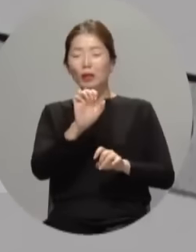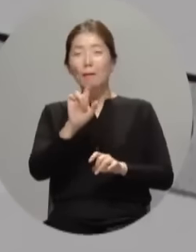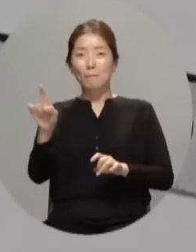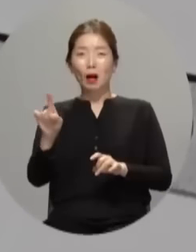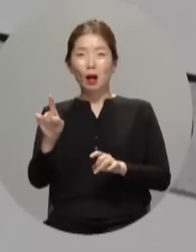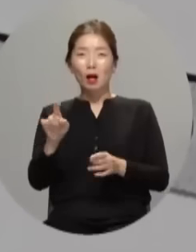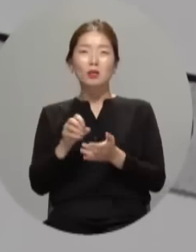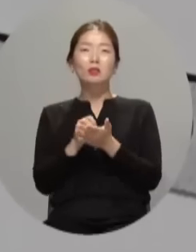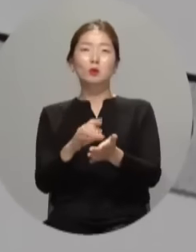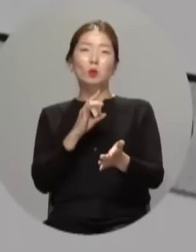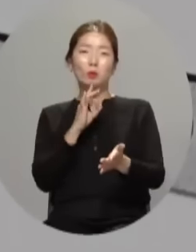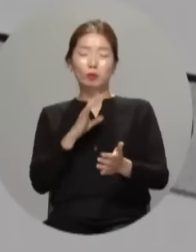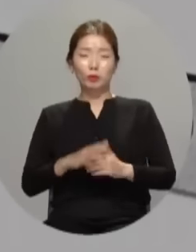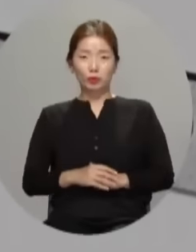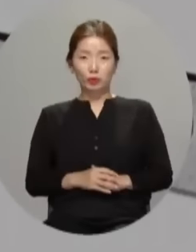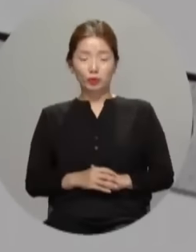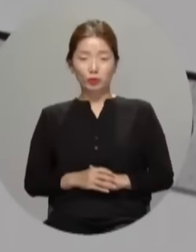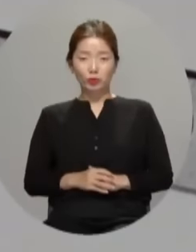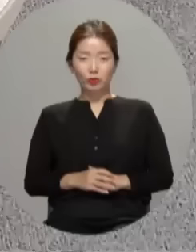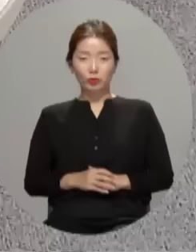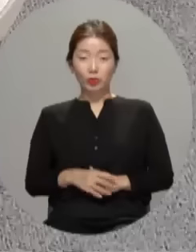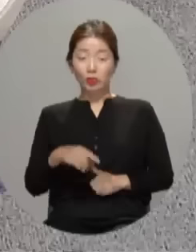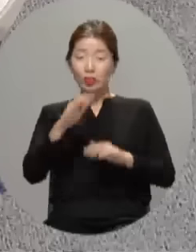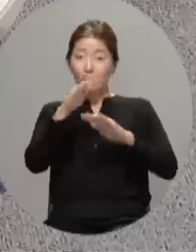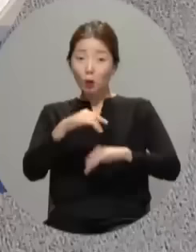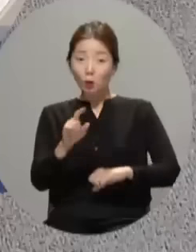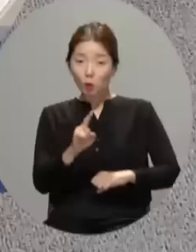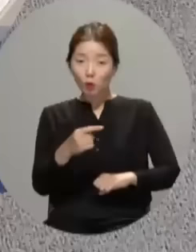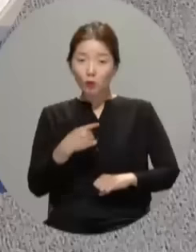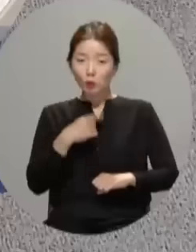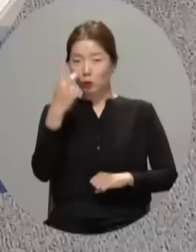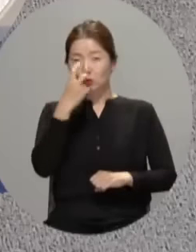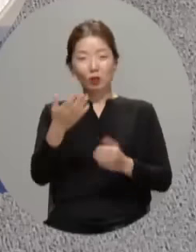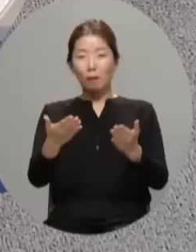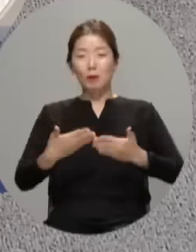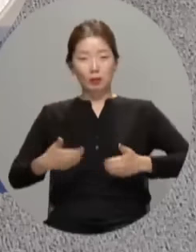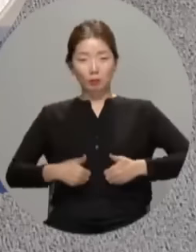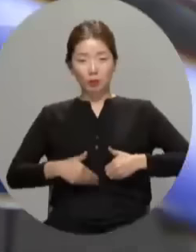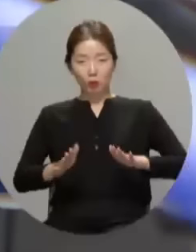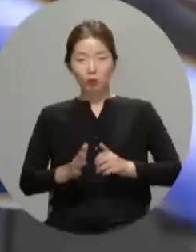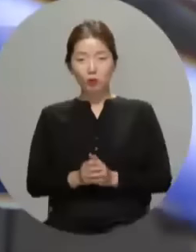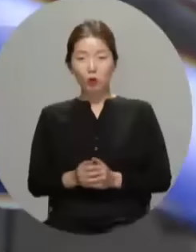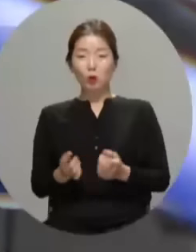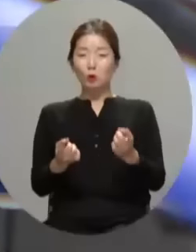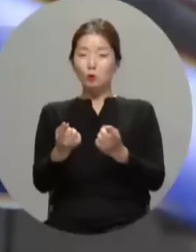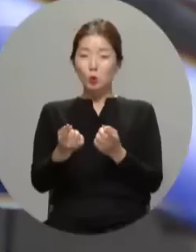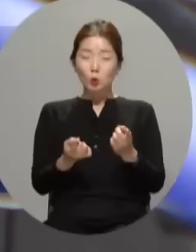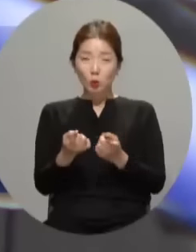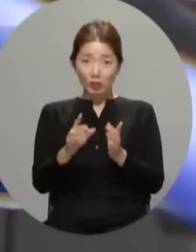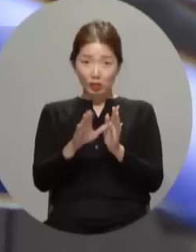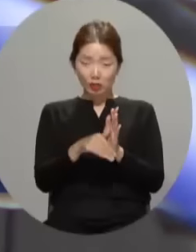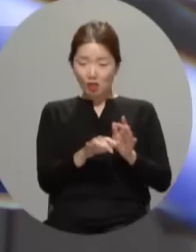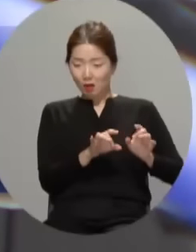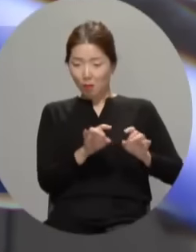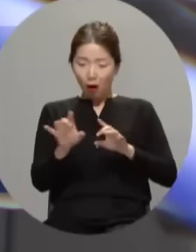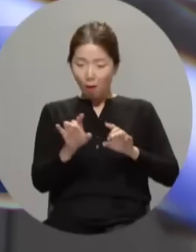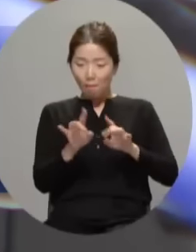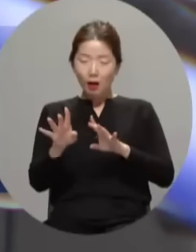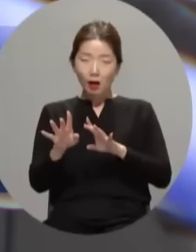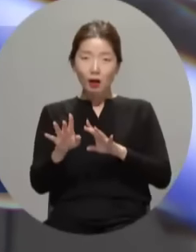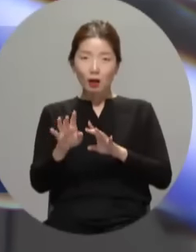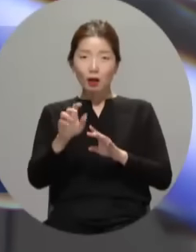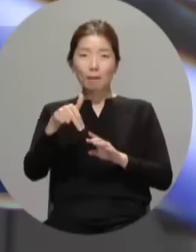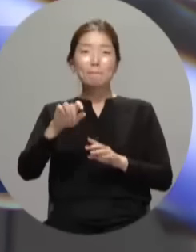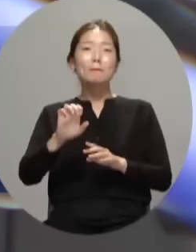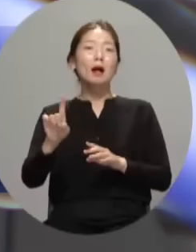등록서에 불과합니다. 적합 등록 같은 경우는 저희한테 심사받을 필요는 없고요. 드론 조종기는 이제 전파를 발생시키는